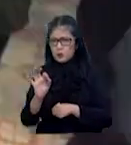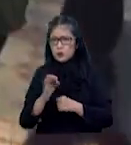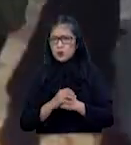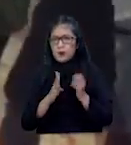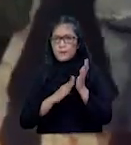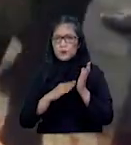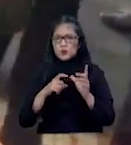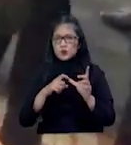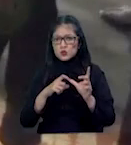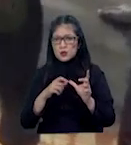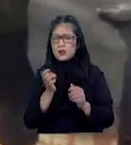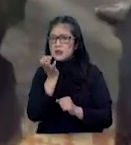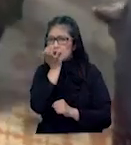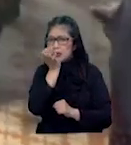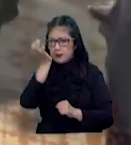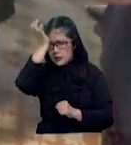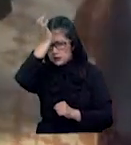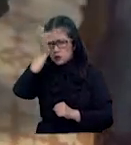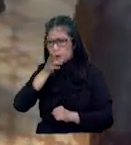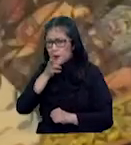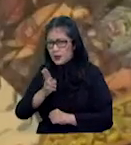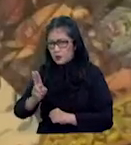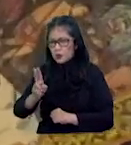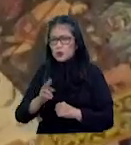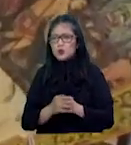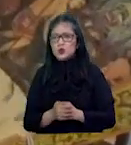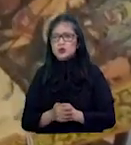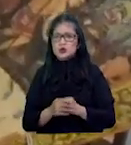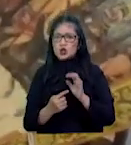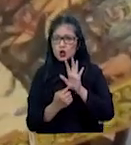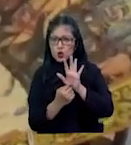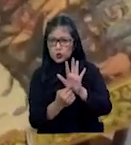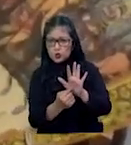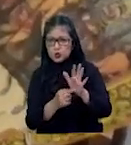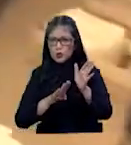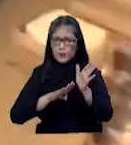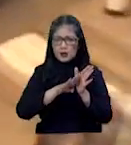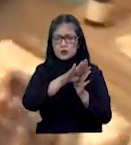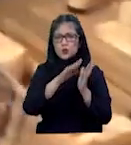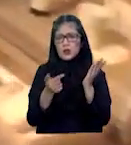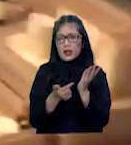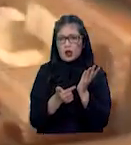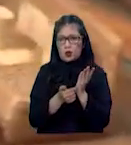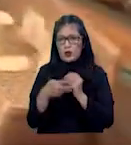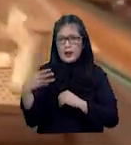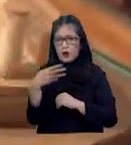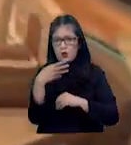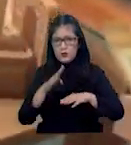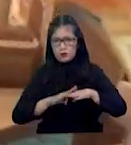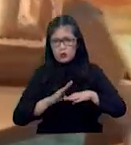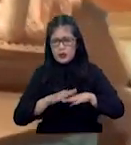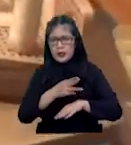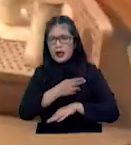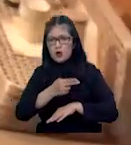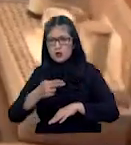Dua Badung Bali guna menunjukkan Citra positif kebangkitan dan kemajuan teknologi ekonomi serta budaya Indonesia yang dikemas dalam beragam